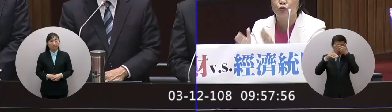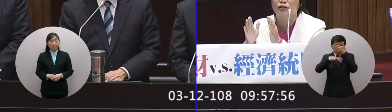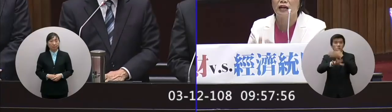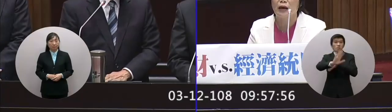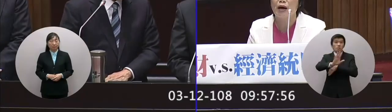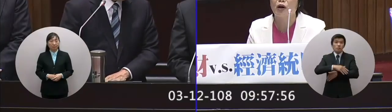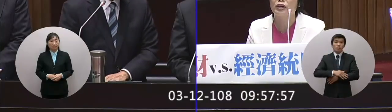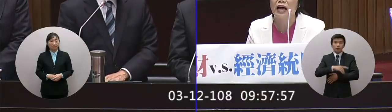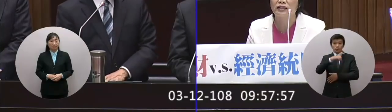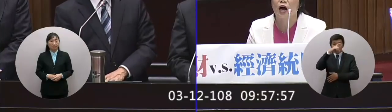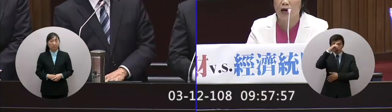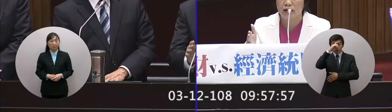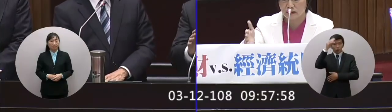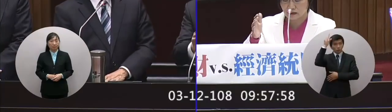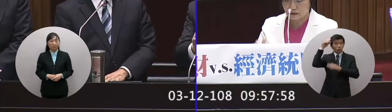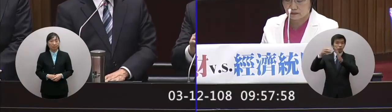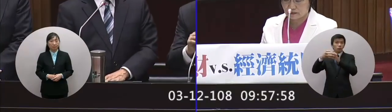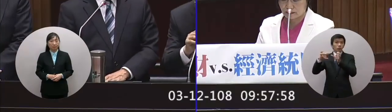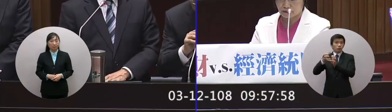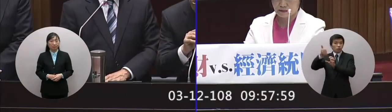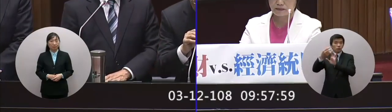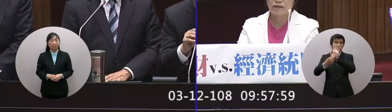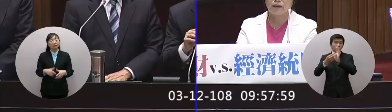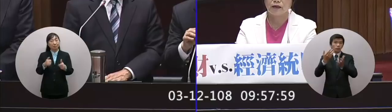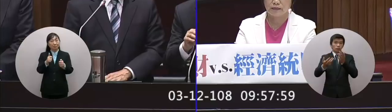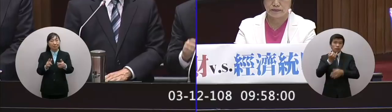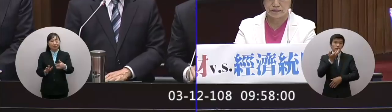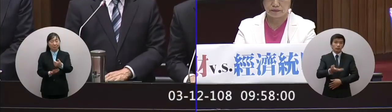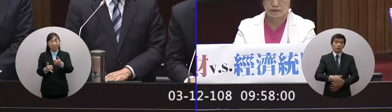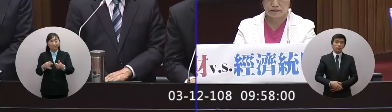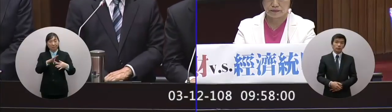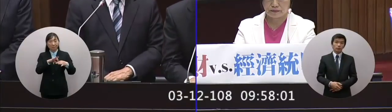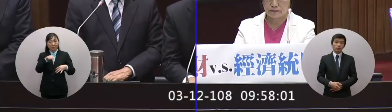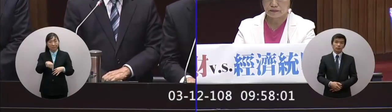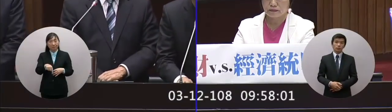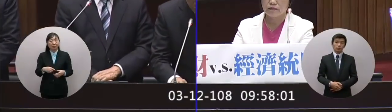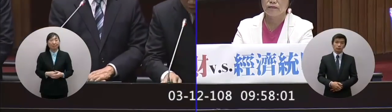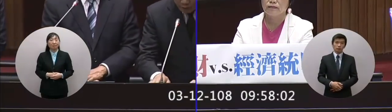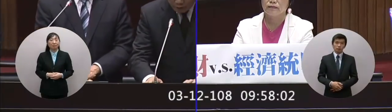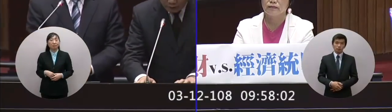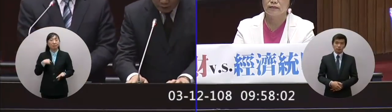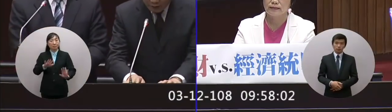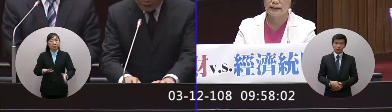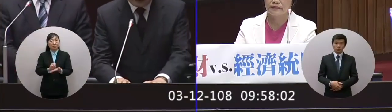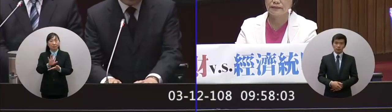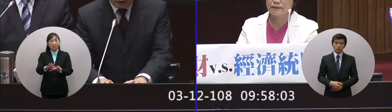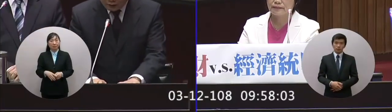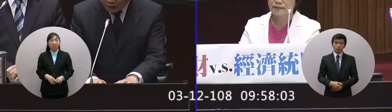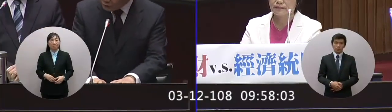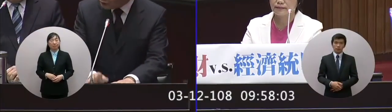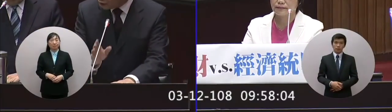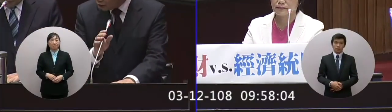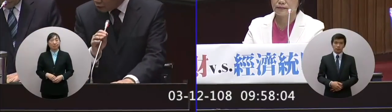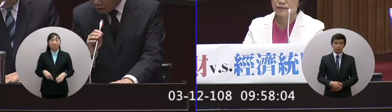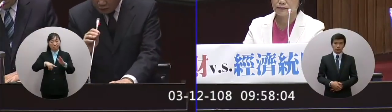请苏部长来帮忙回答一下好吗？ 好，谢谢委员的关心。事实上，我跟委员报告，资金院长啊，